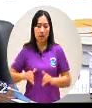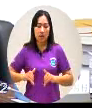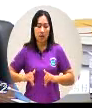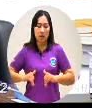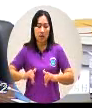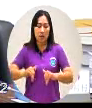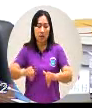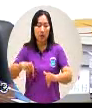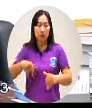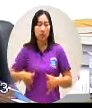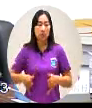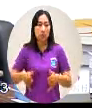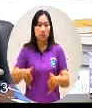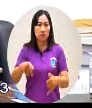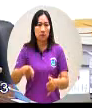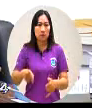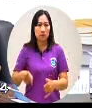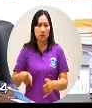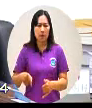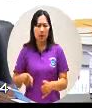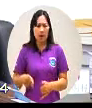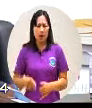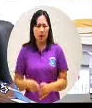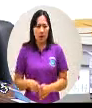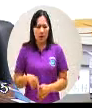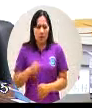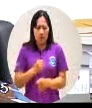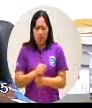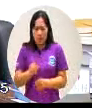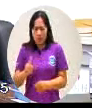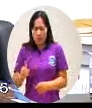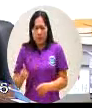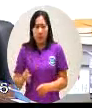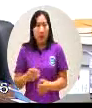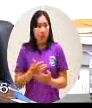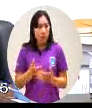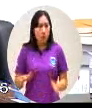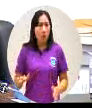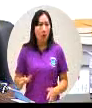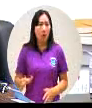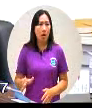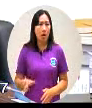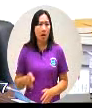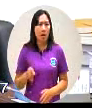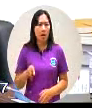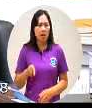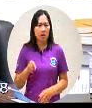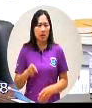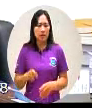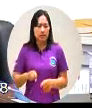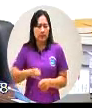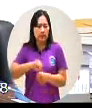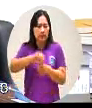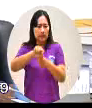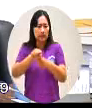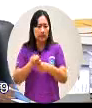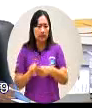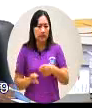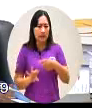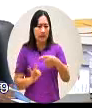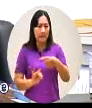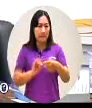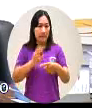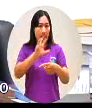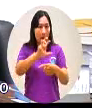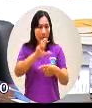绿带啦。所以讲，这作者无公平啊！以70%的占比率，结果伊起到80%、90%，伊村的